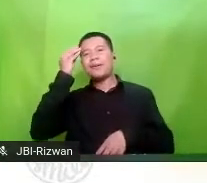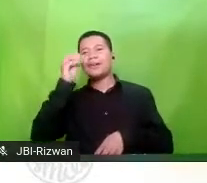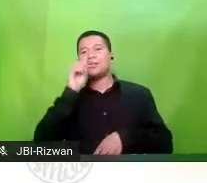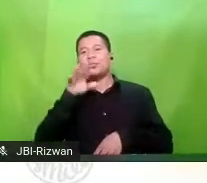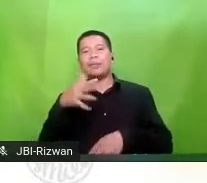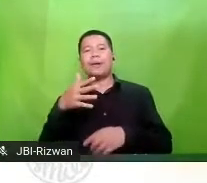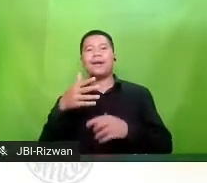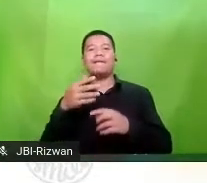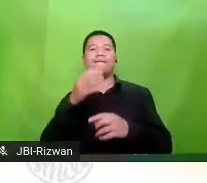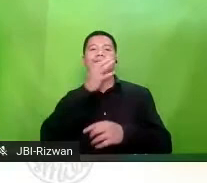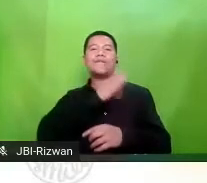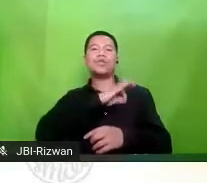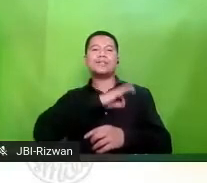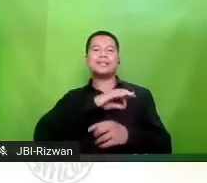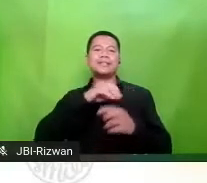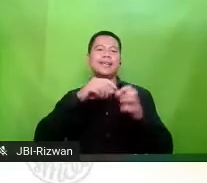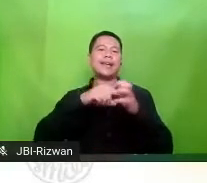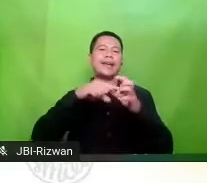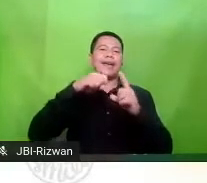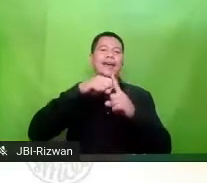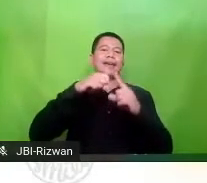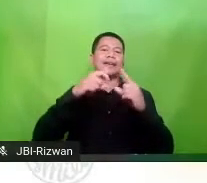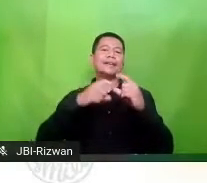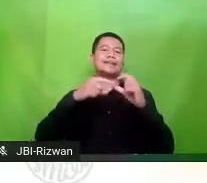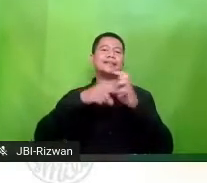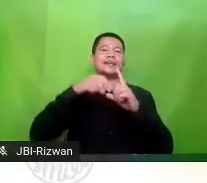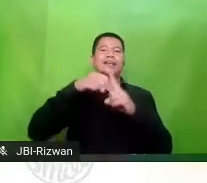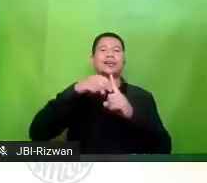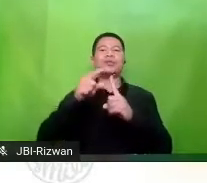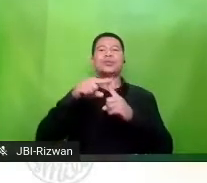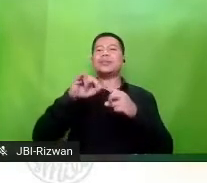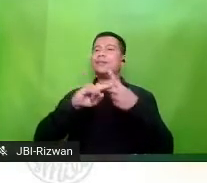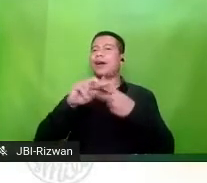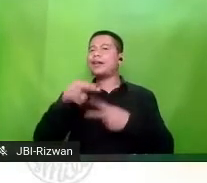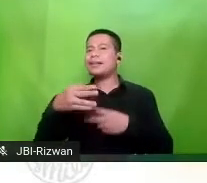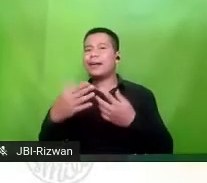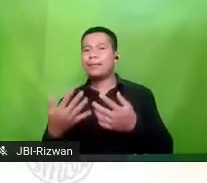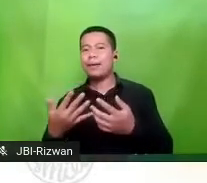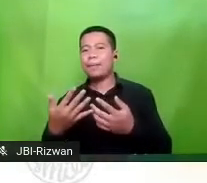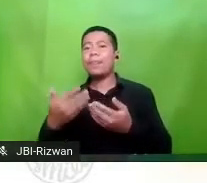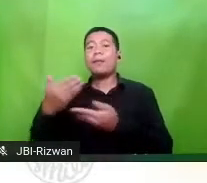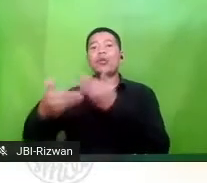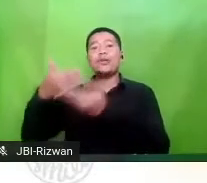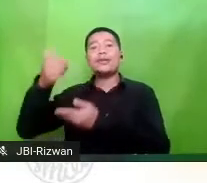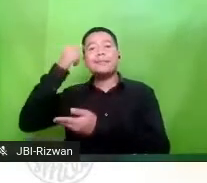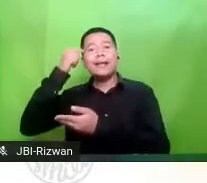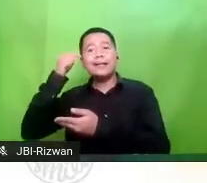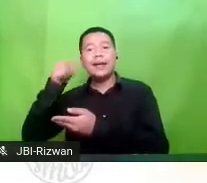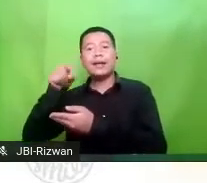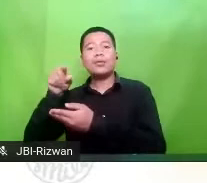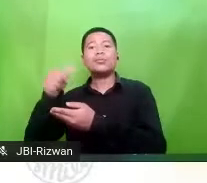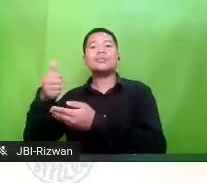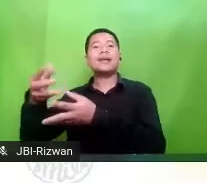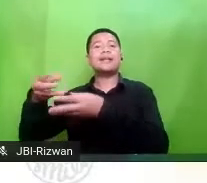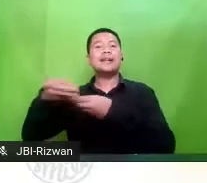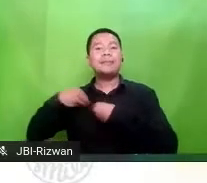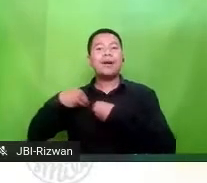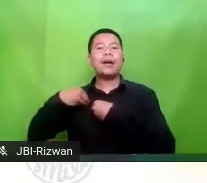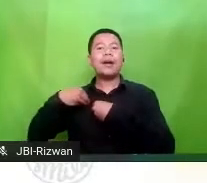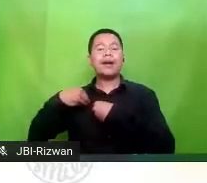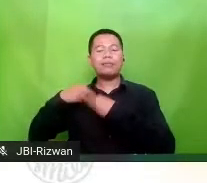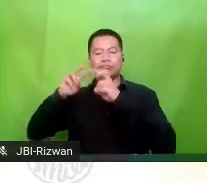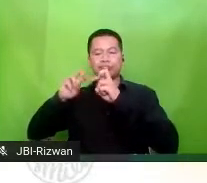Artinya apa? Di dalam proses belajar untuk bisa menerima, kemudian menganalisis dan memprosesnya,